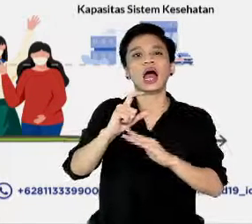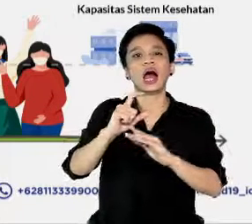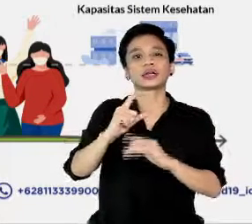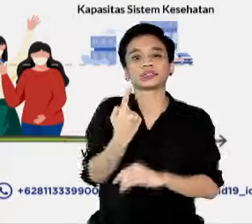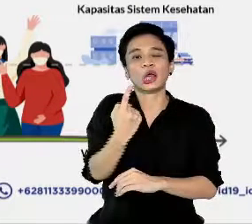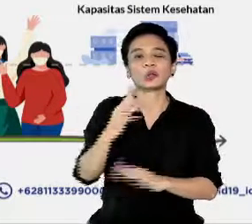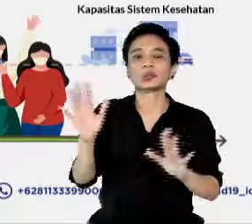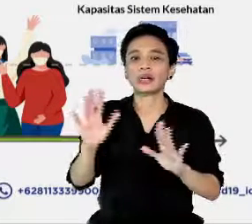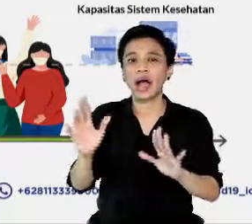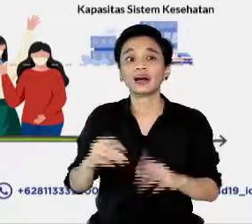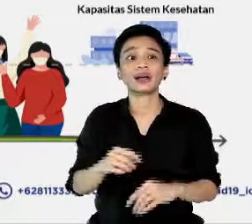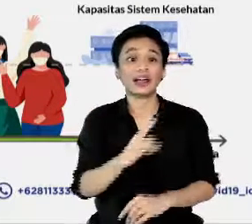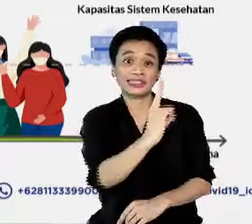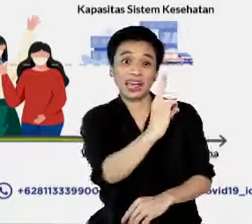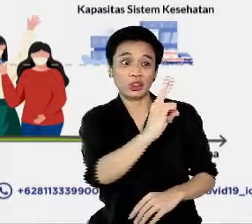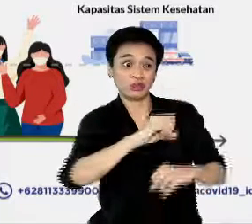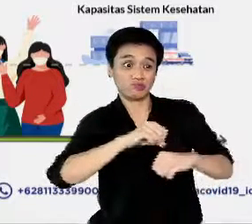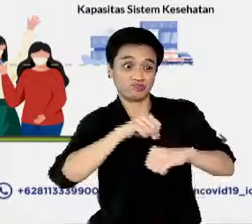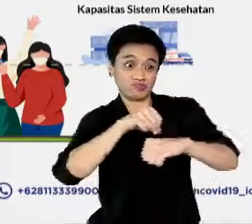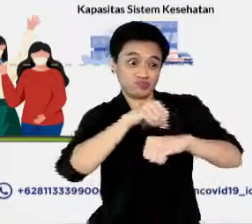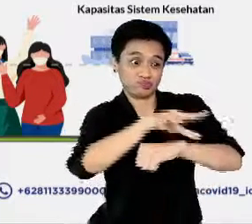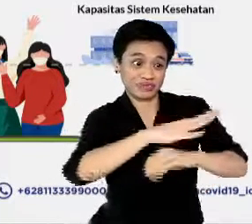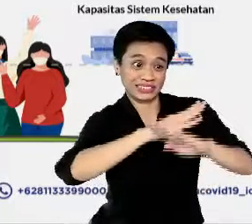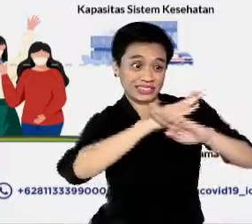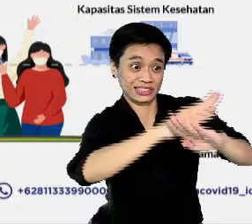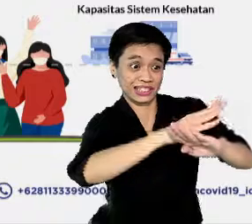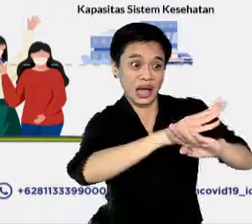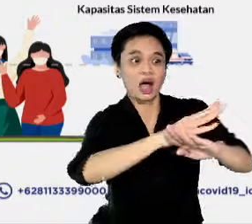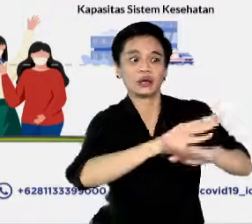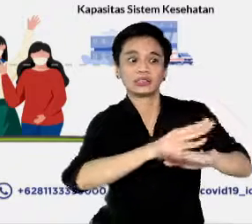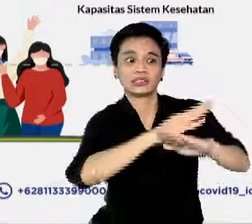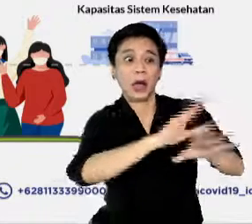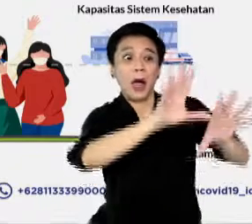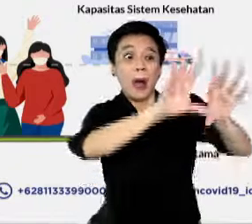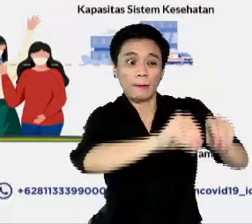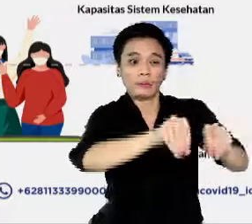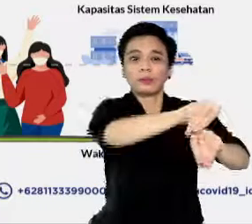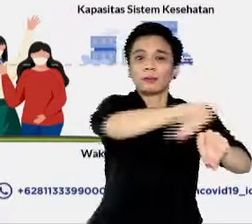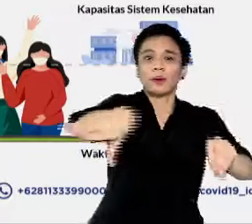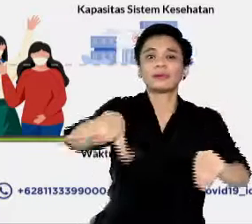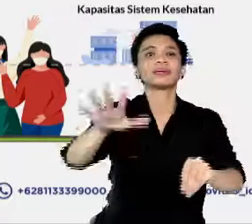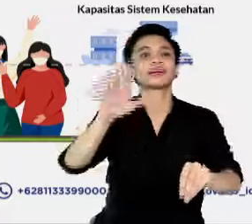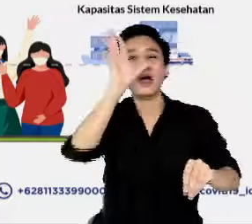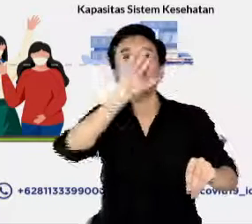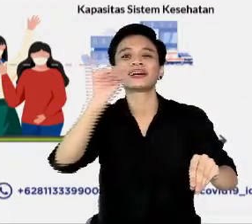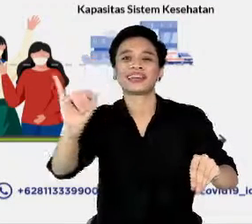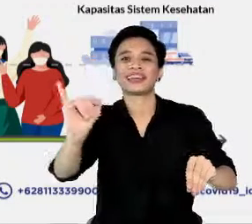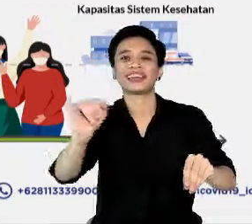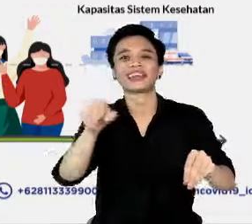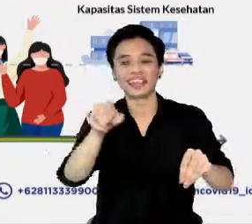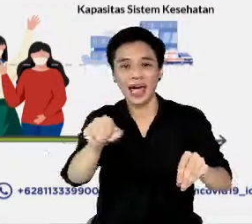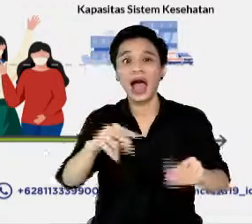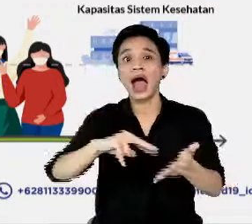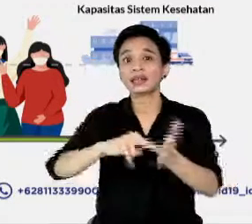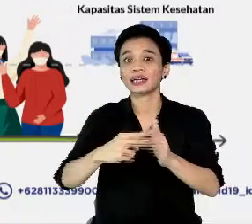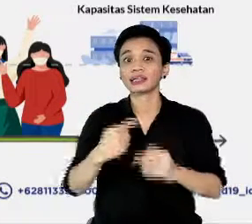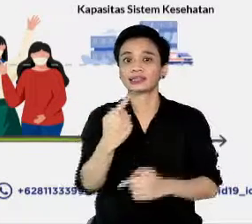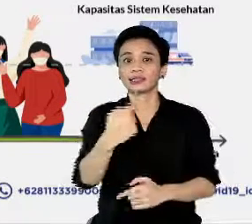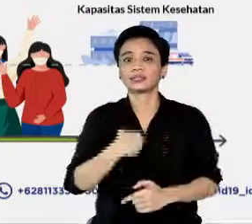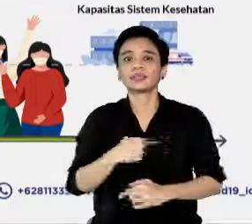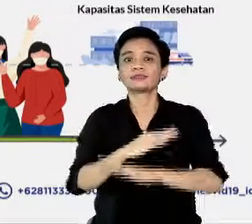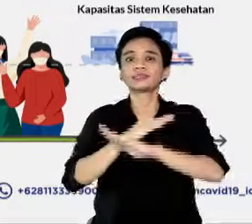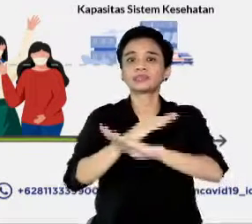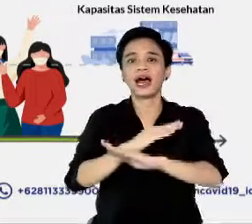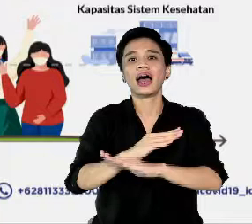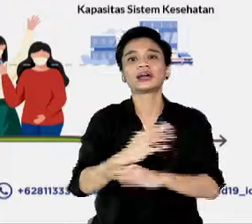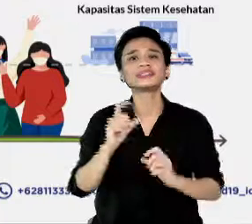satu kasus yang dicegah dapat berperan besar dalam menekan meluasnya penularan upaya preventif yang dapat kita lakukan ialah